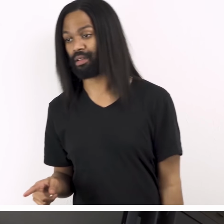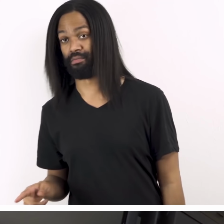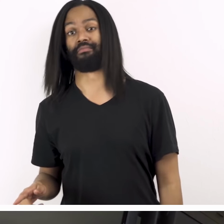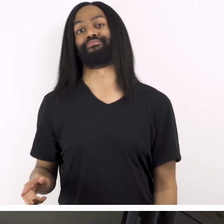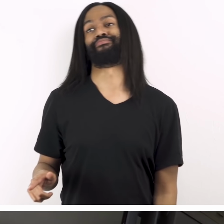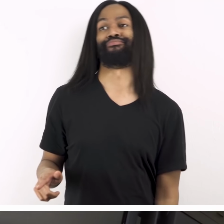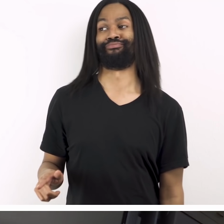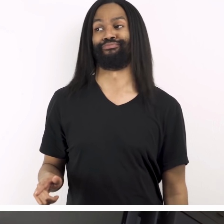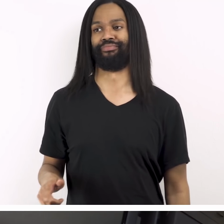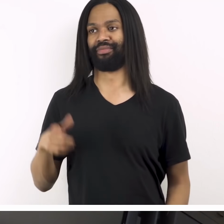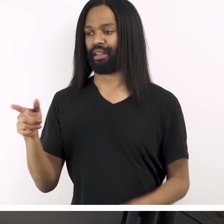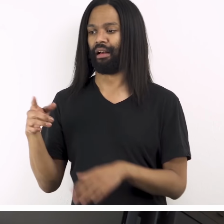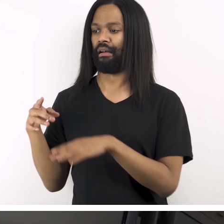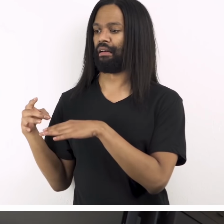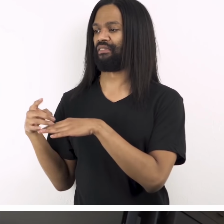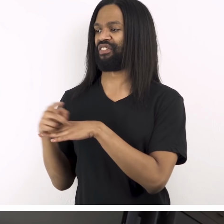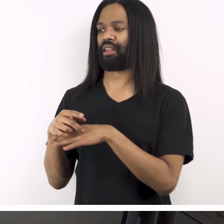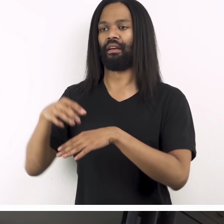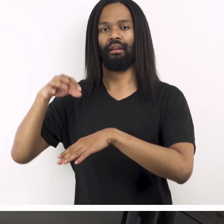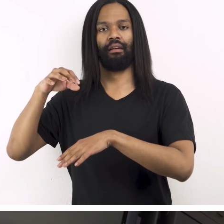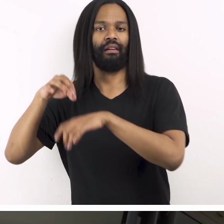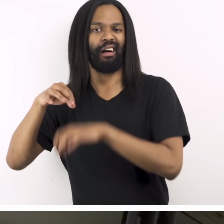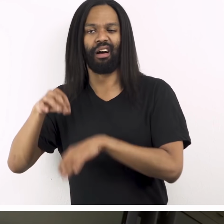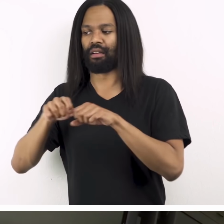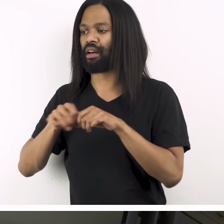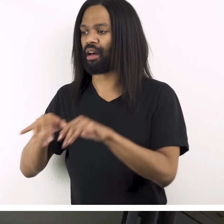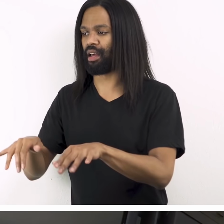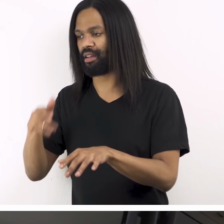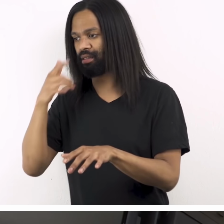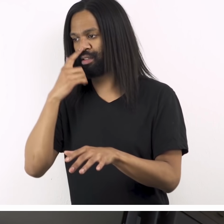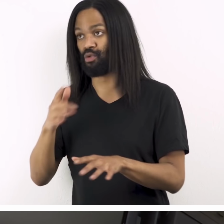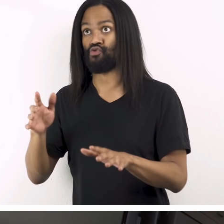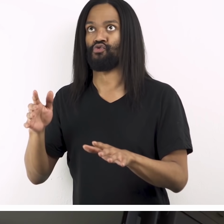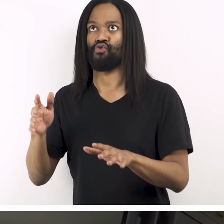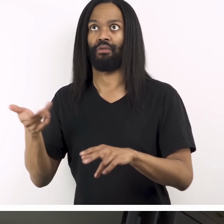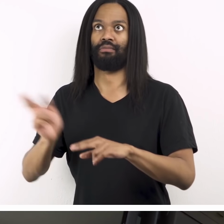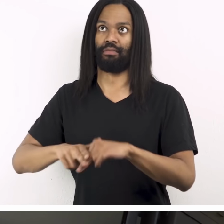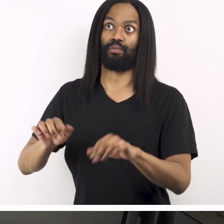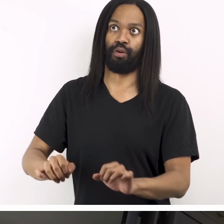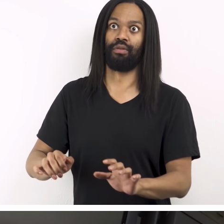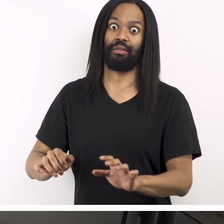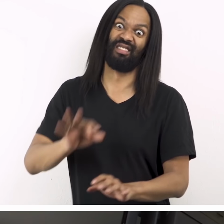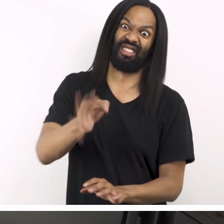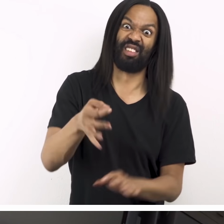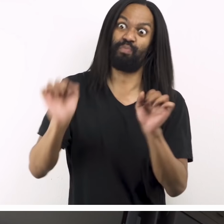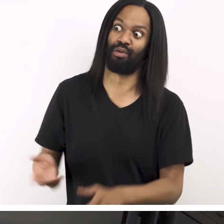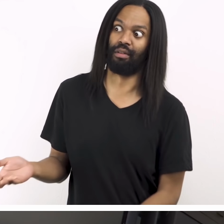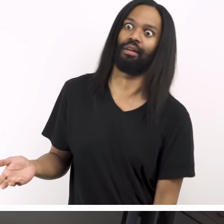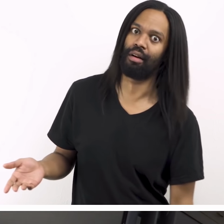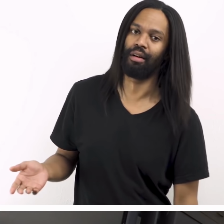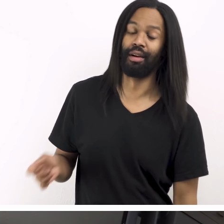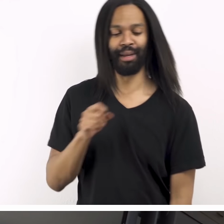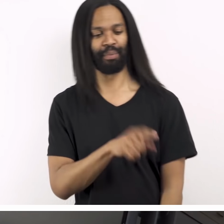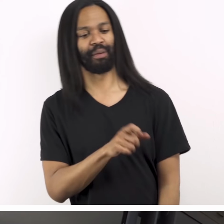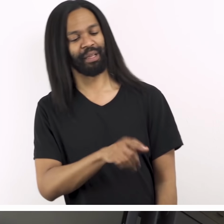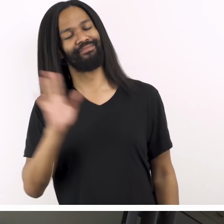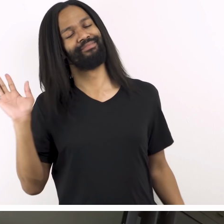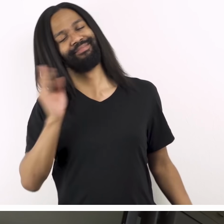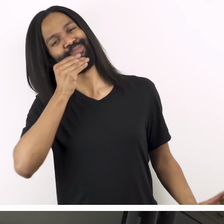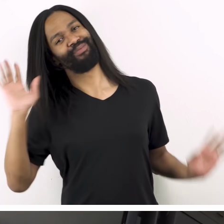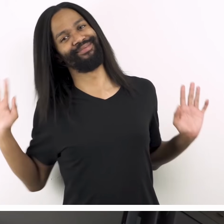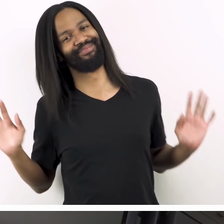au verrucose. Il se fait attaquer par des acariens. Et ben, pronostic vital en jeu, il peut mourir.